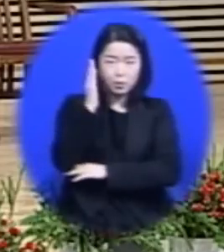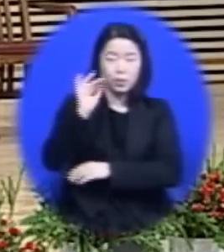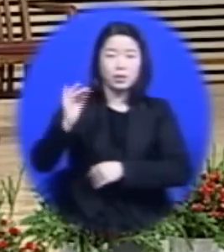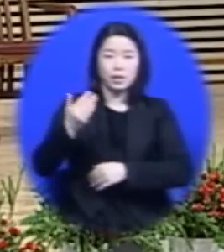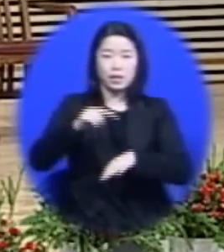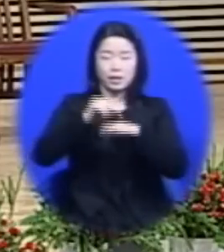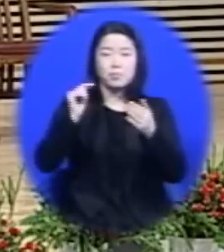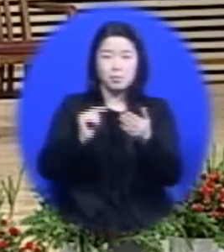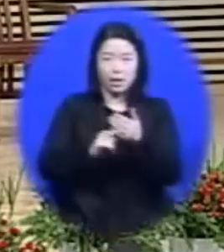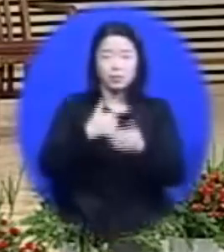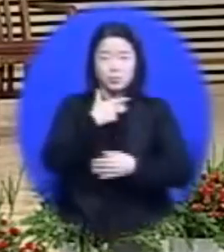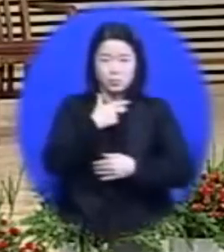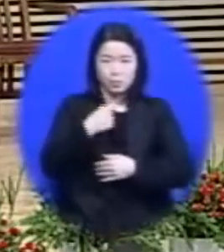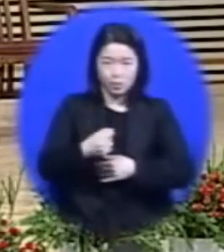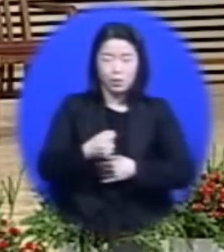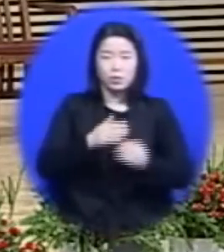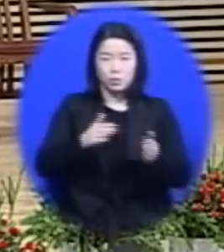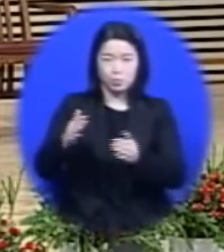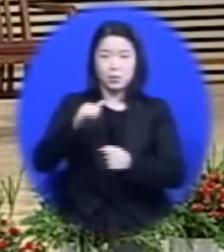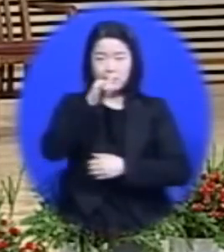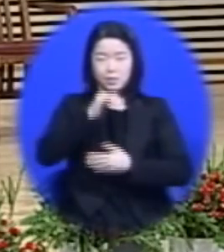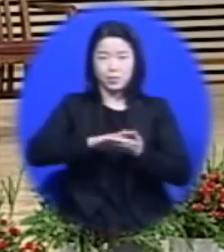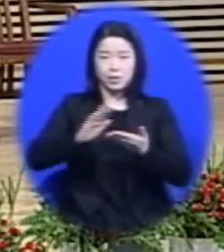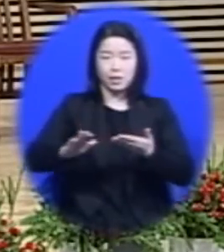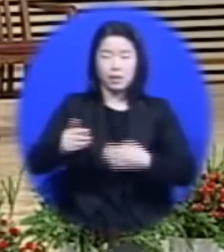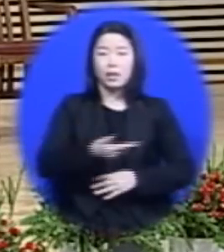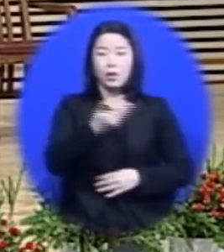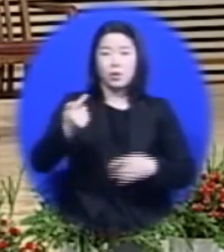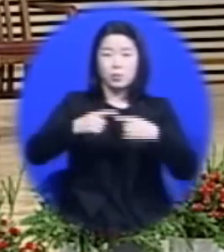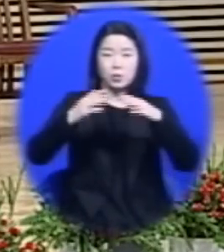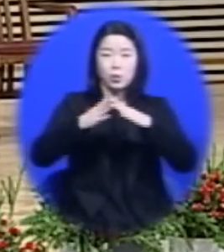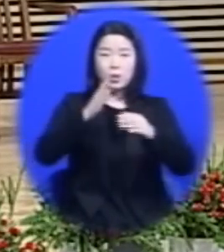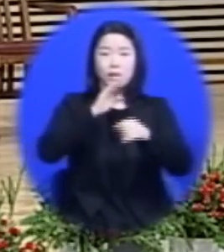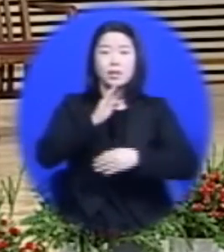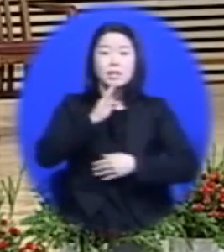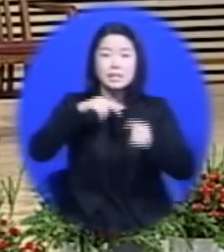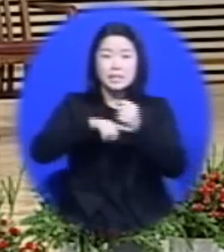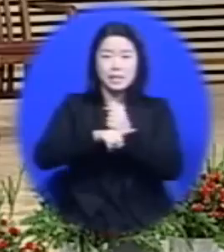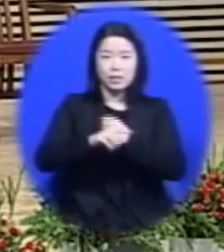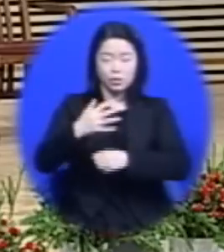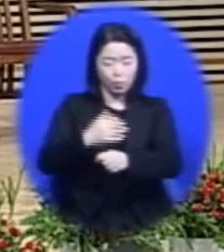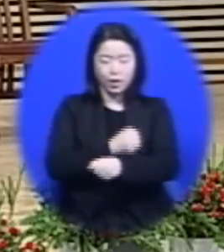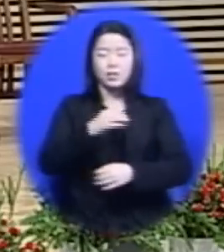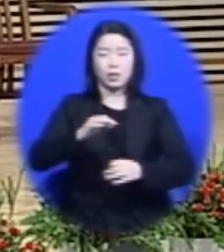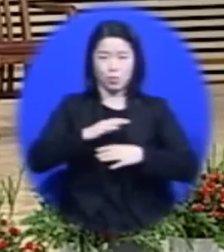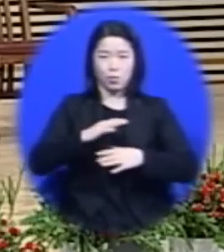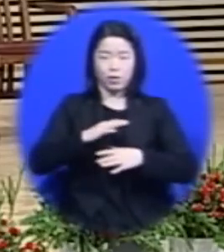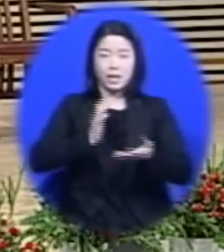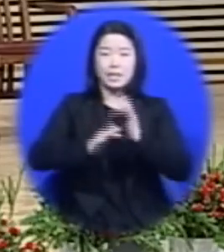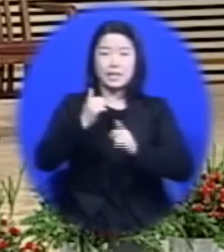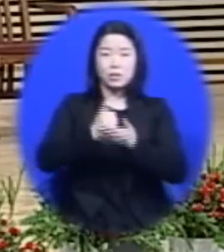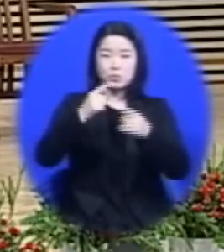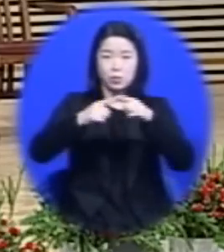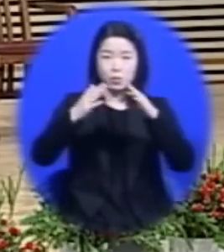설교를 준비를 했습니다 여러분 교회의 진리는 굉장히 놀랍습니다 예수님이 교회